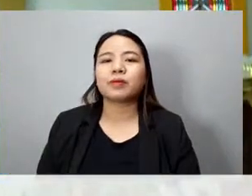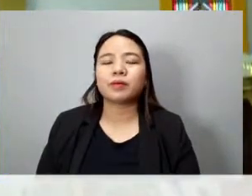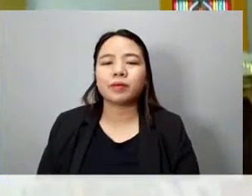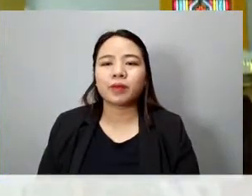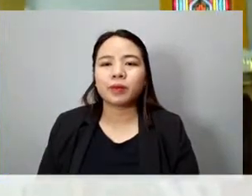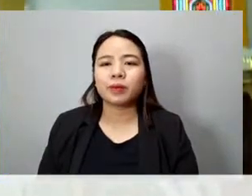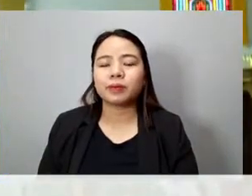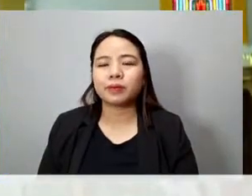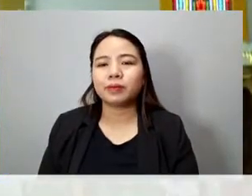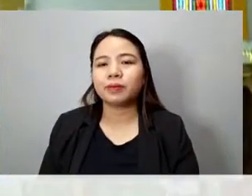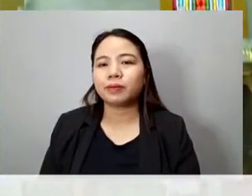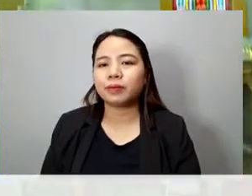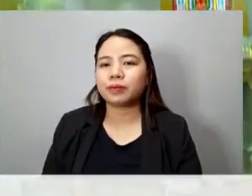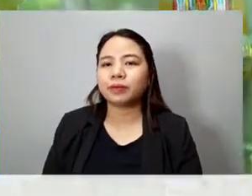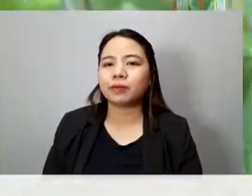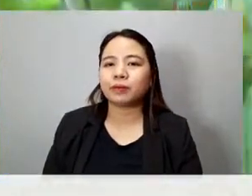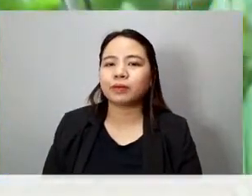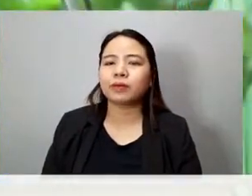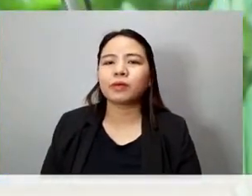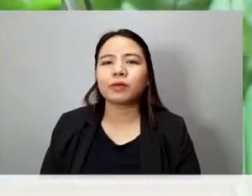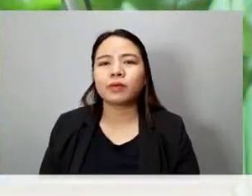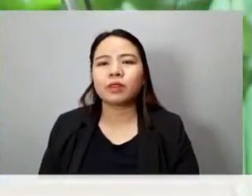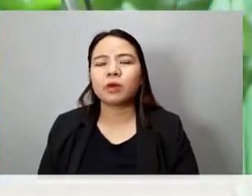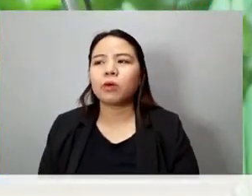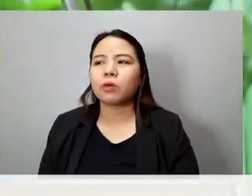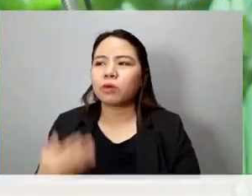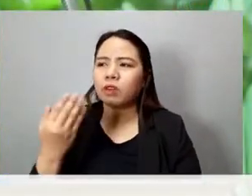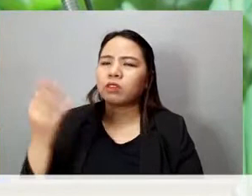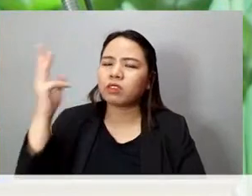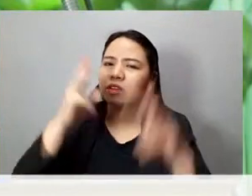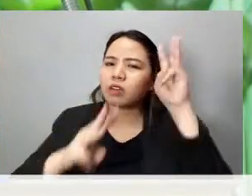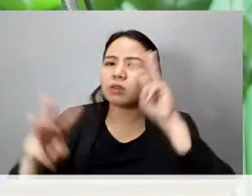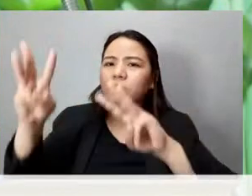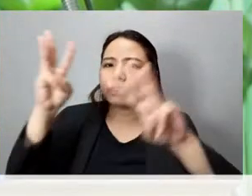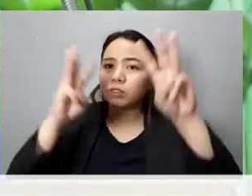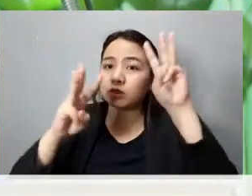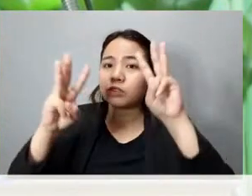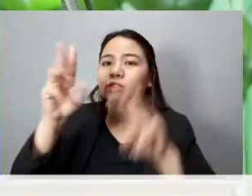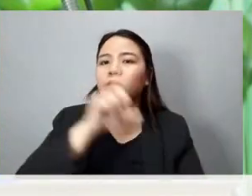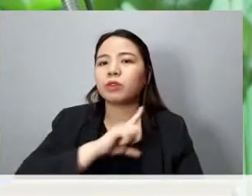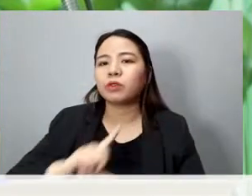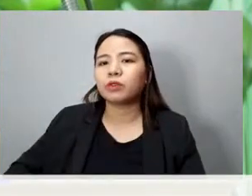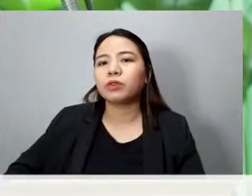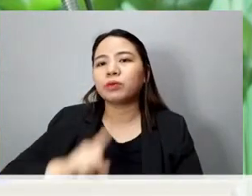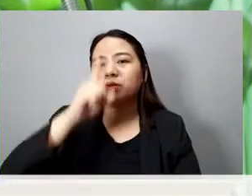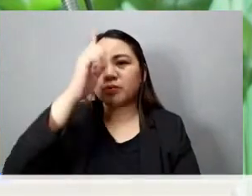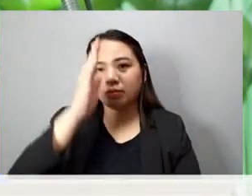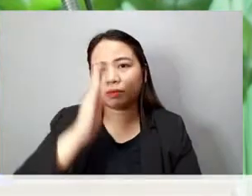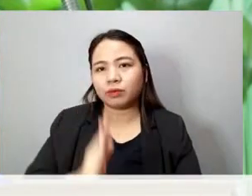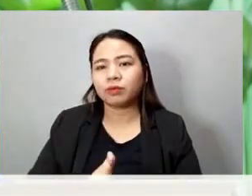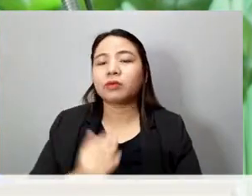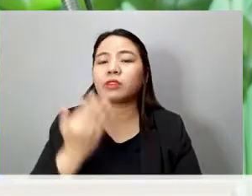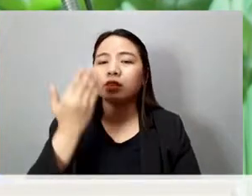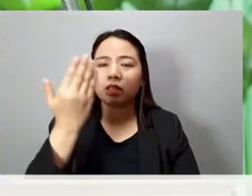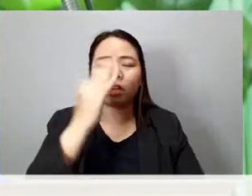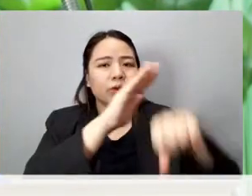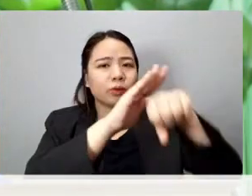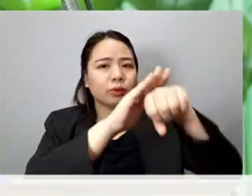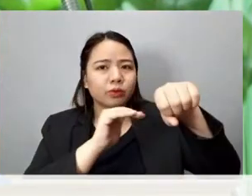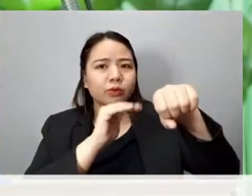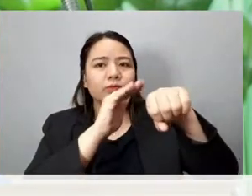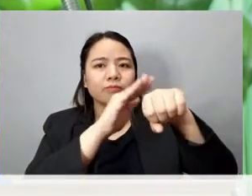kailanman. Nang nababagabag sa Panginoong Diyos, sila ay tumawag. Dininig nga